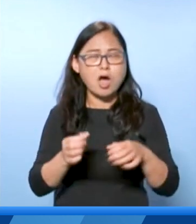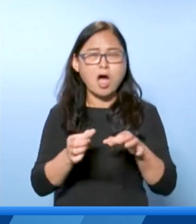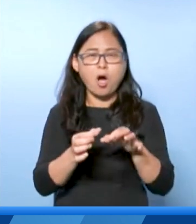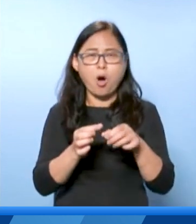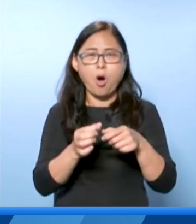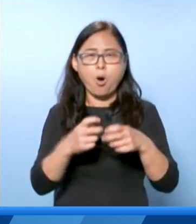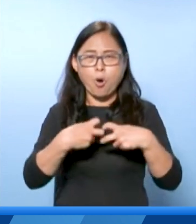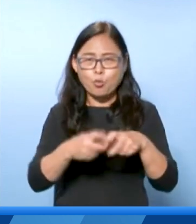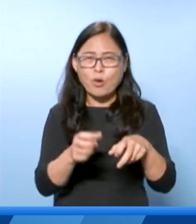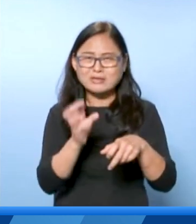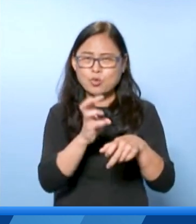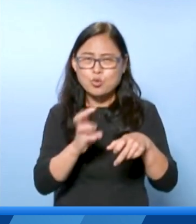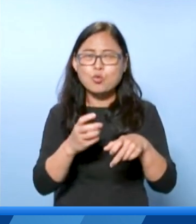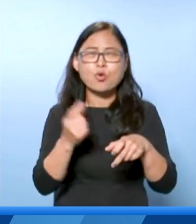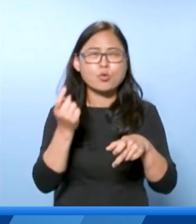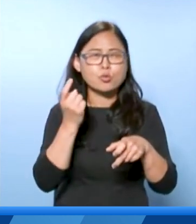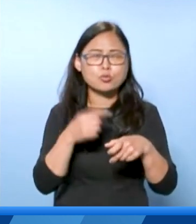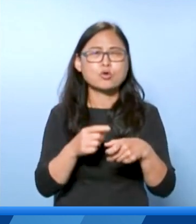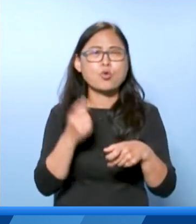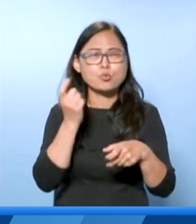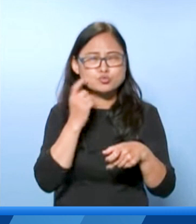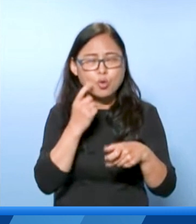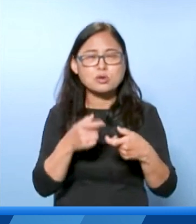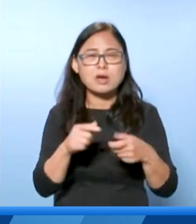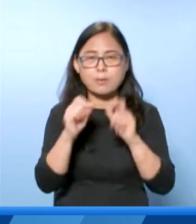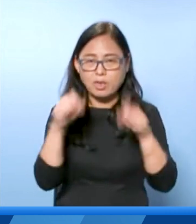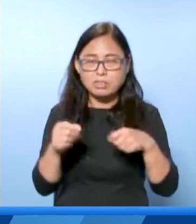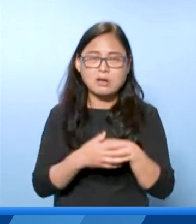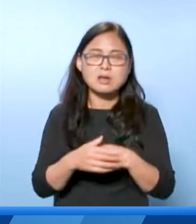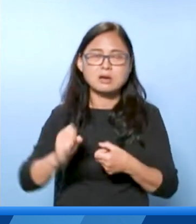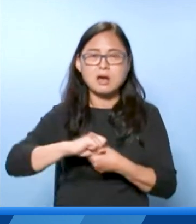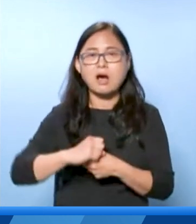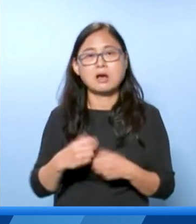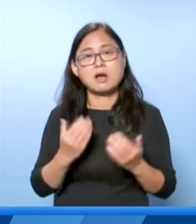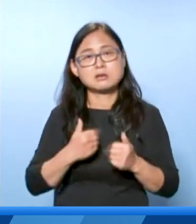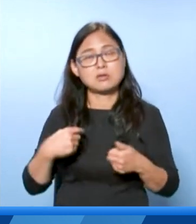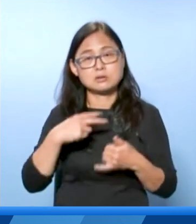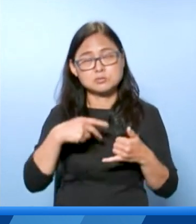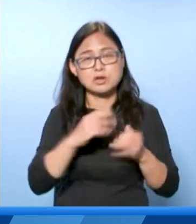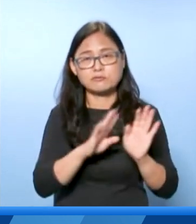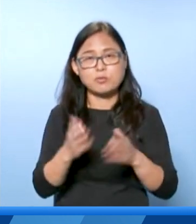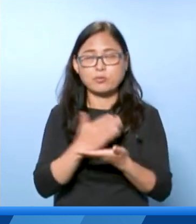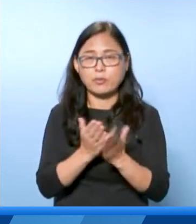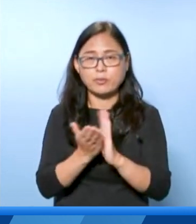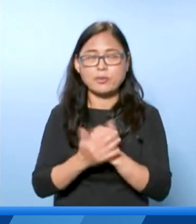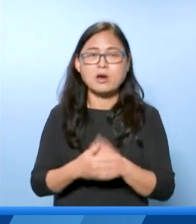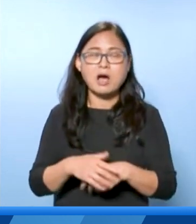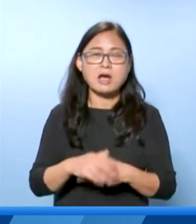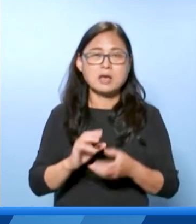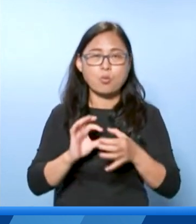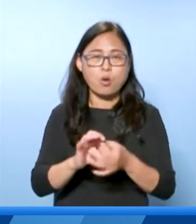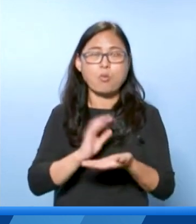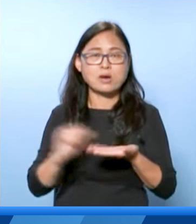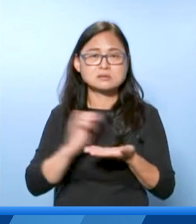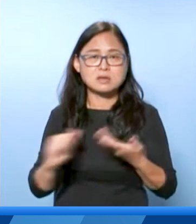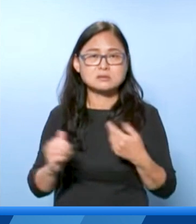我們的建議，還有希望增加婦女健康檢查的服務等等的。這些範疇全部都是屬於衛生的範疇，所